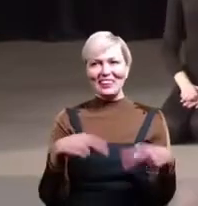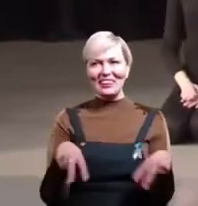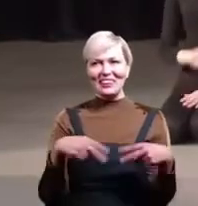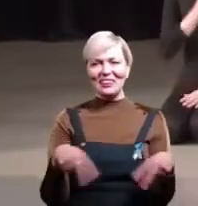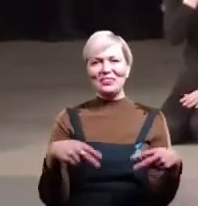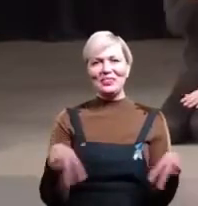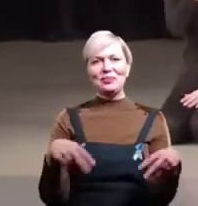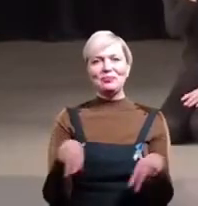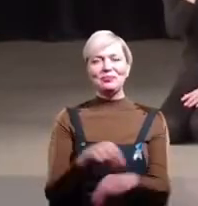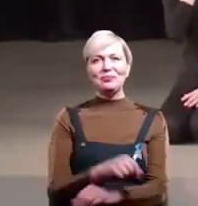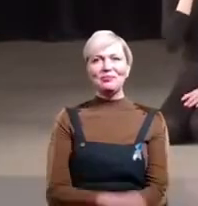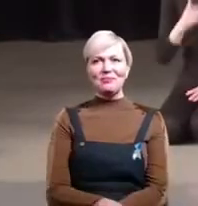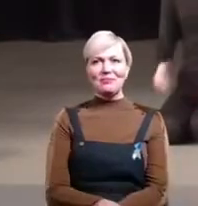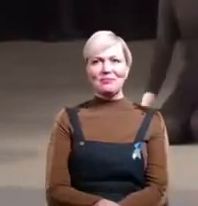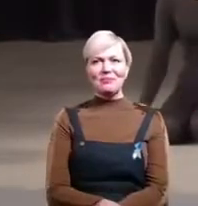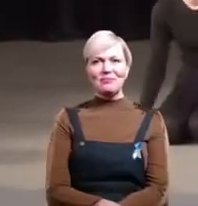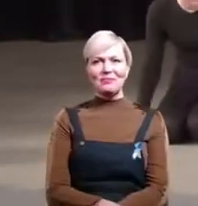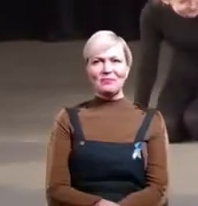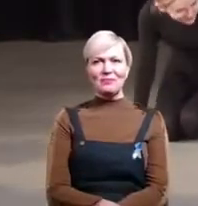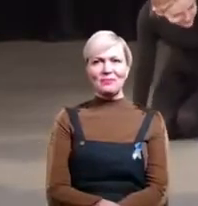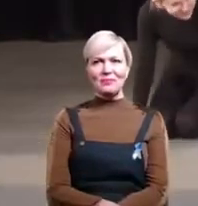удовольствие.